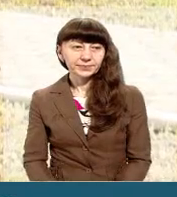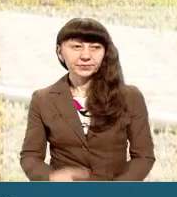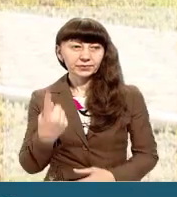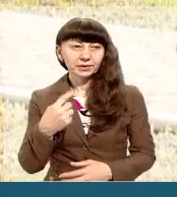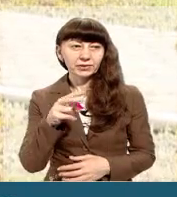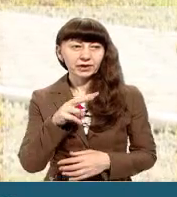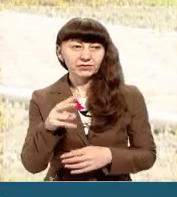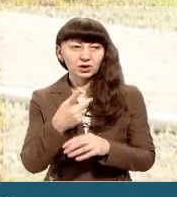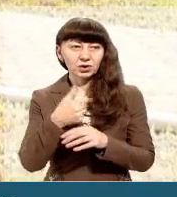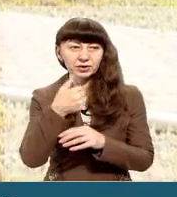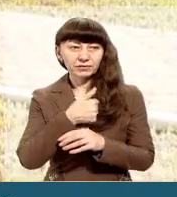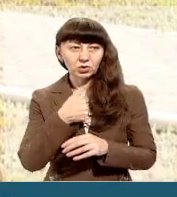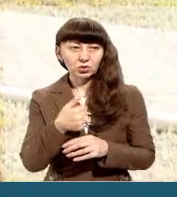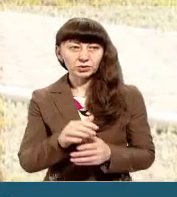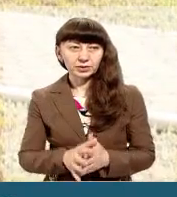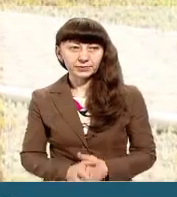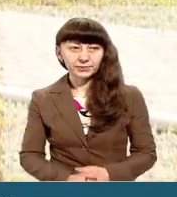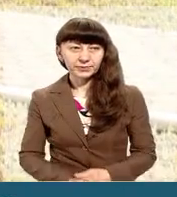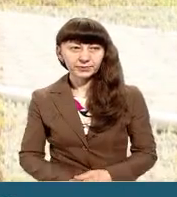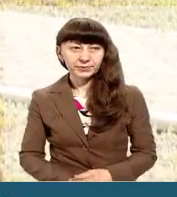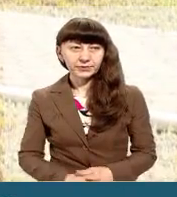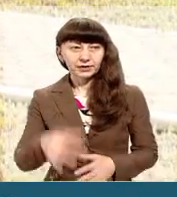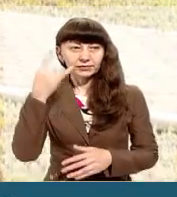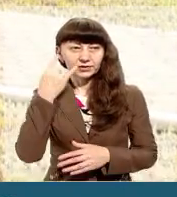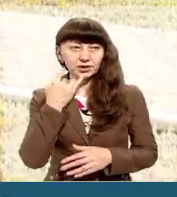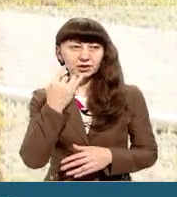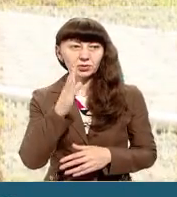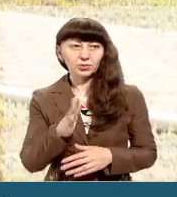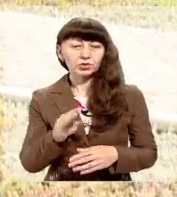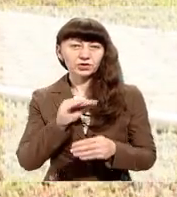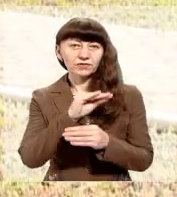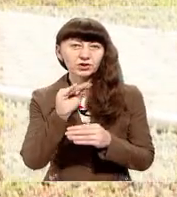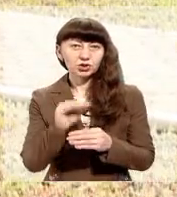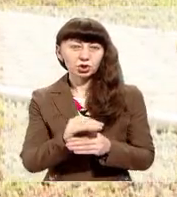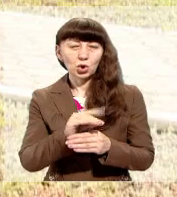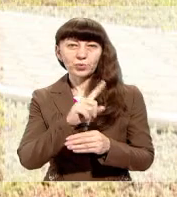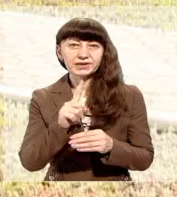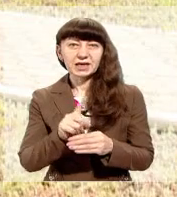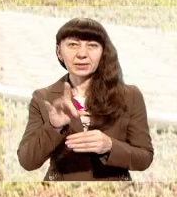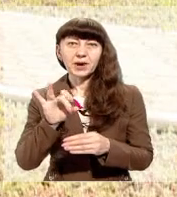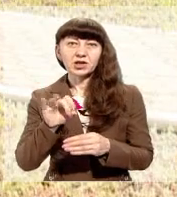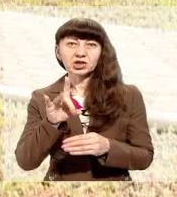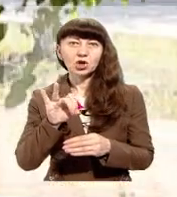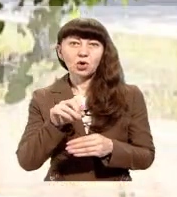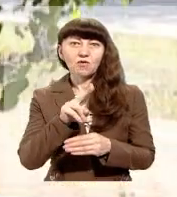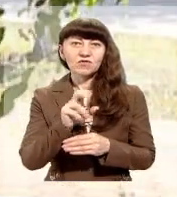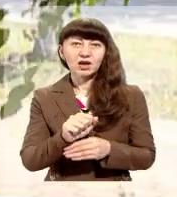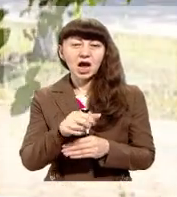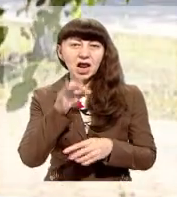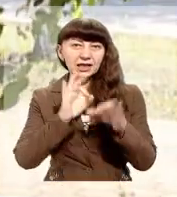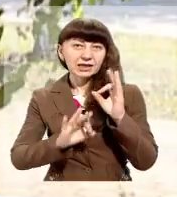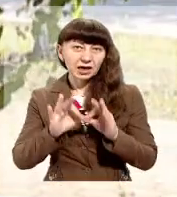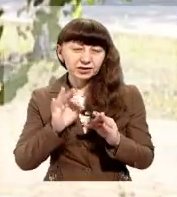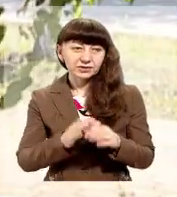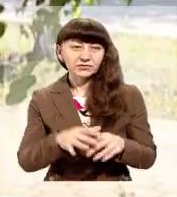1 июля текущего года в нашей стране вводится обязательная маркировка лекарственных средств. Вступает в